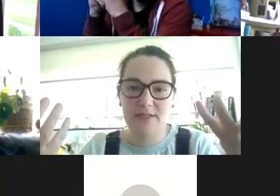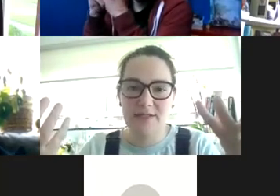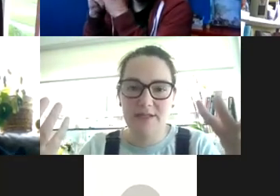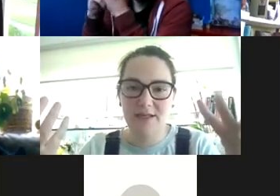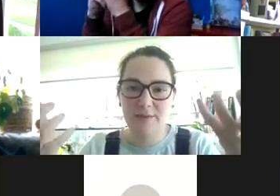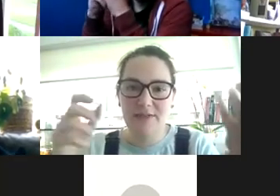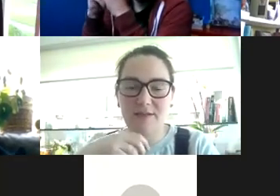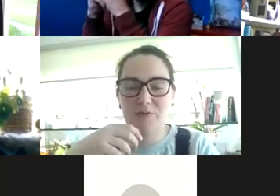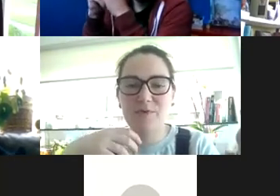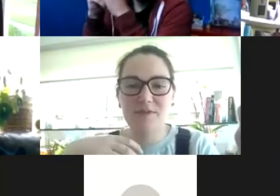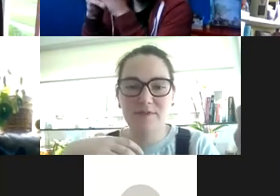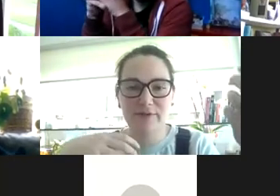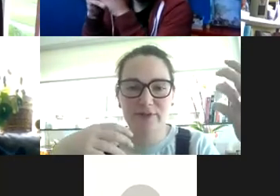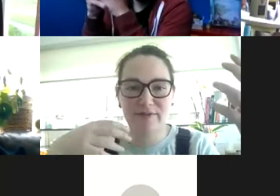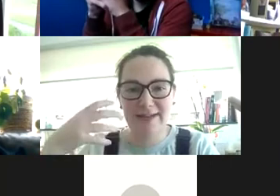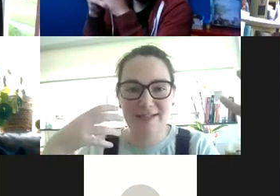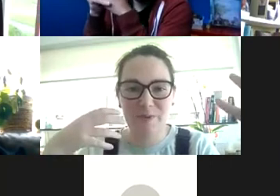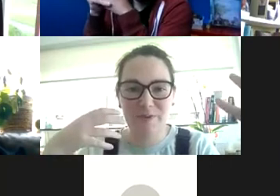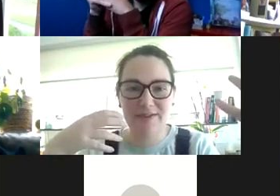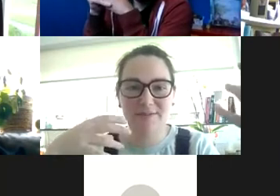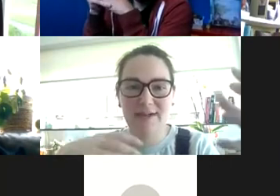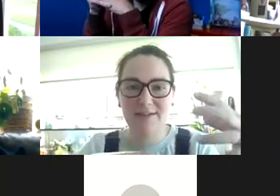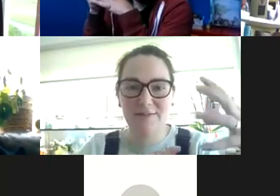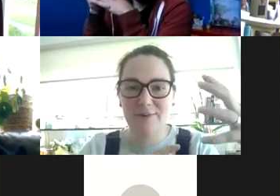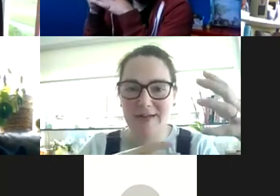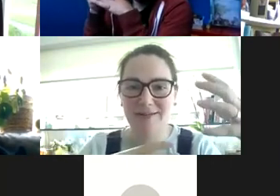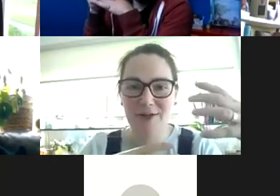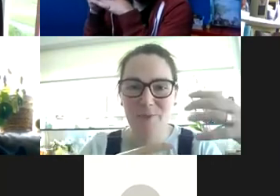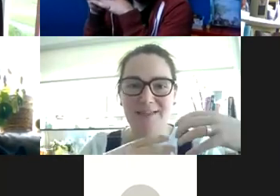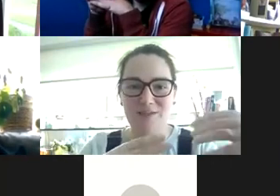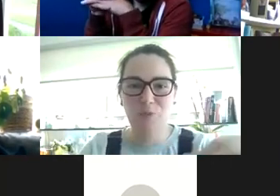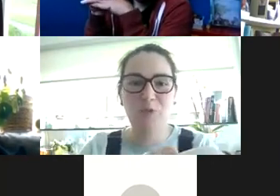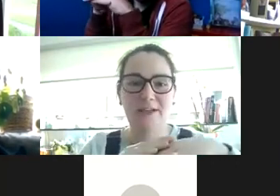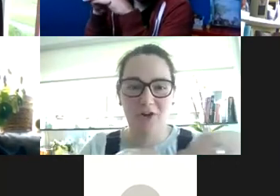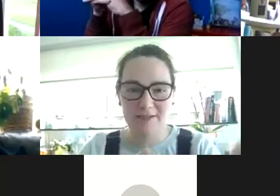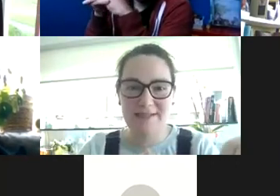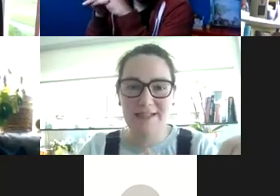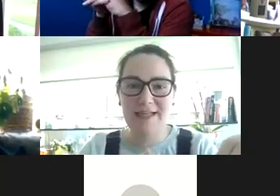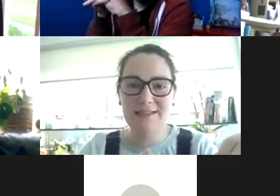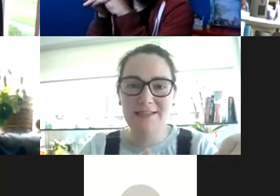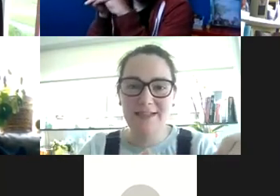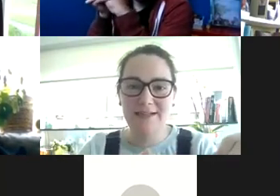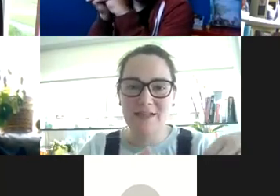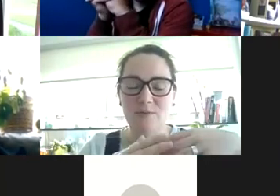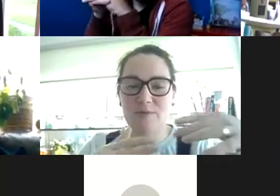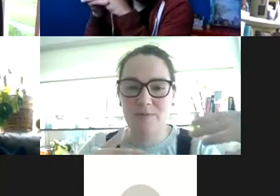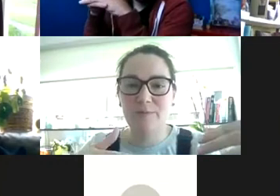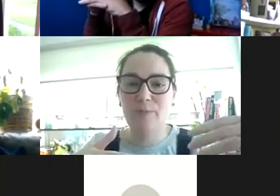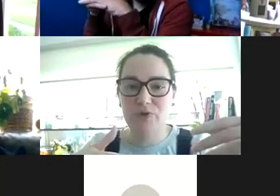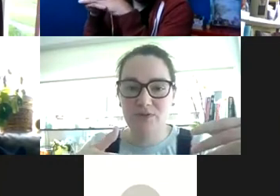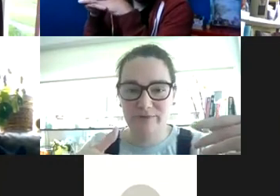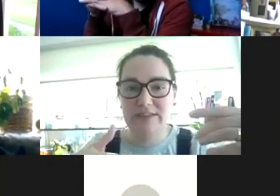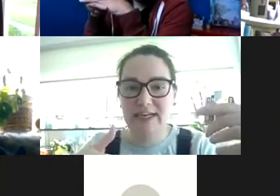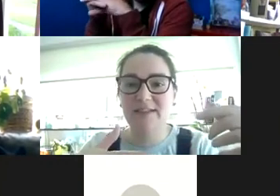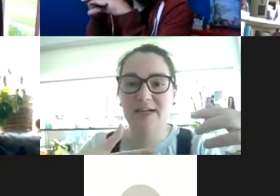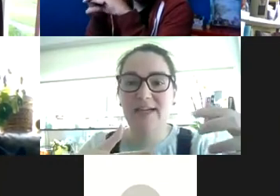gaan organiseren. Want ik snap soms dat ze vanuit het veiligheidsperspectief denken, we gaan dit stoppen, we gaan alles stilleggen. En soms meer